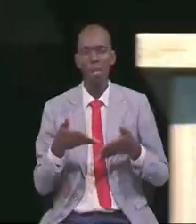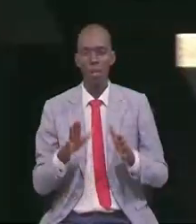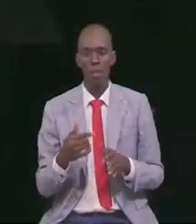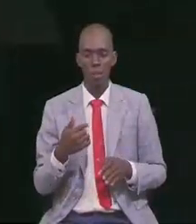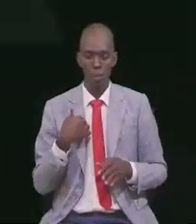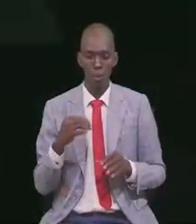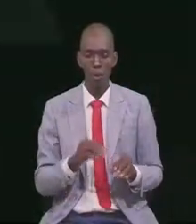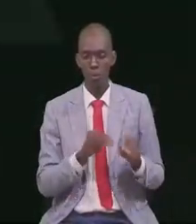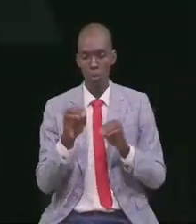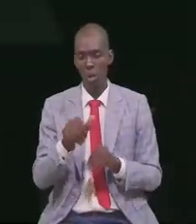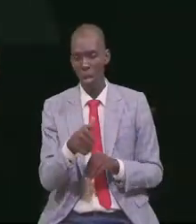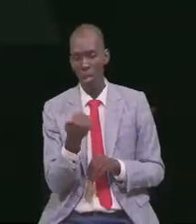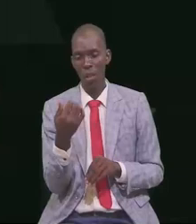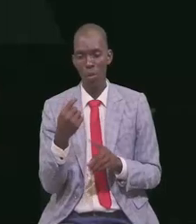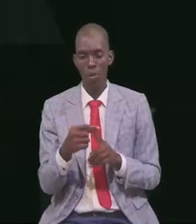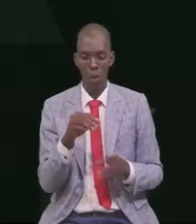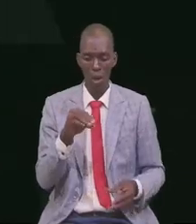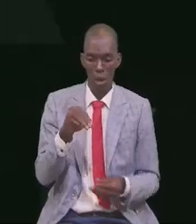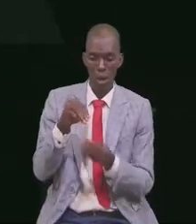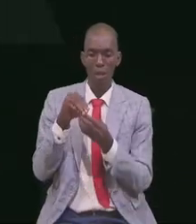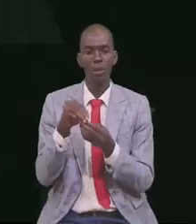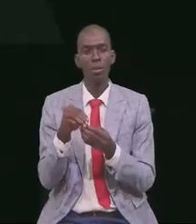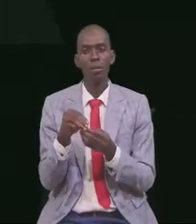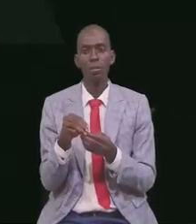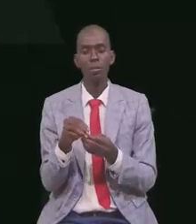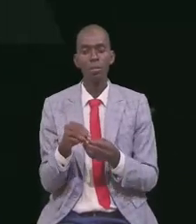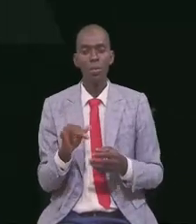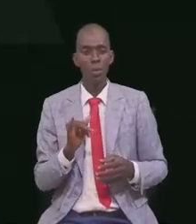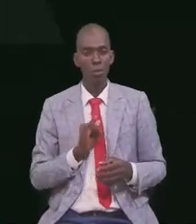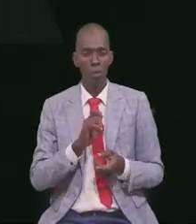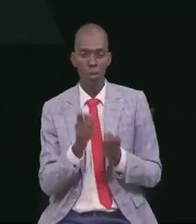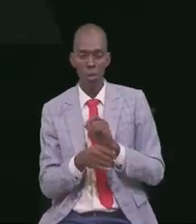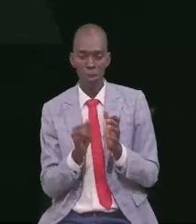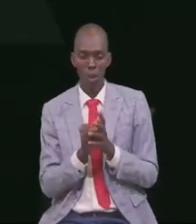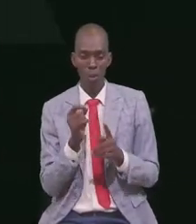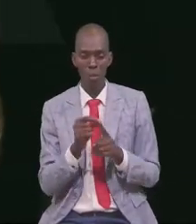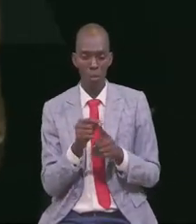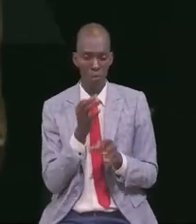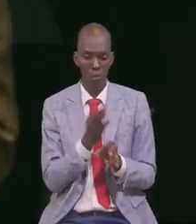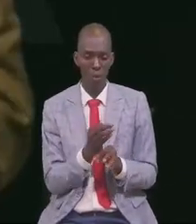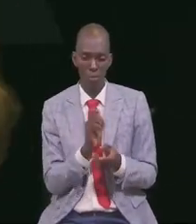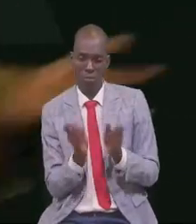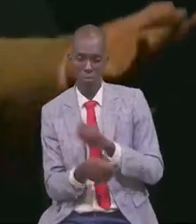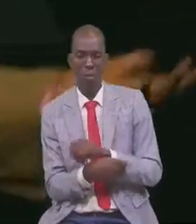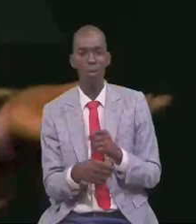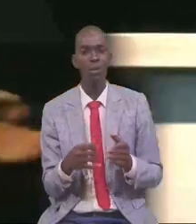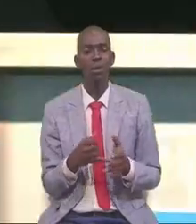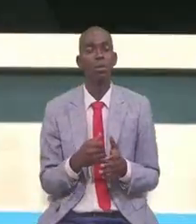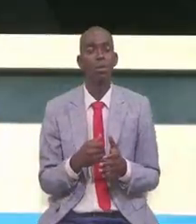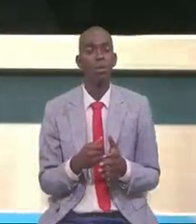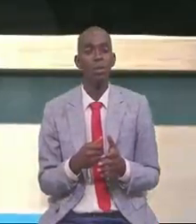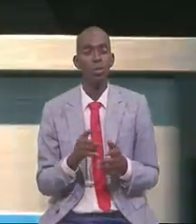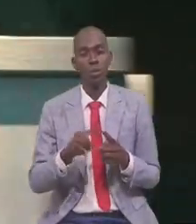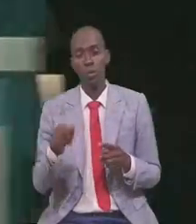Je vais mettre un autre mot au lieu de foi. Comment voit l'amour? Aidez.